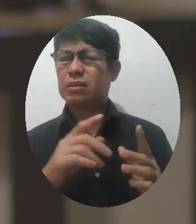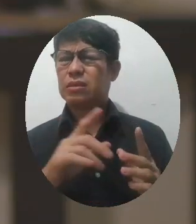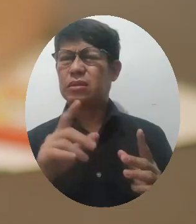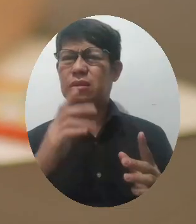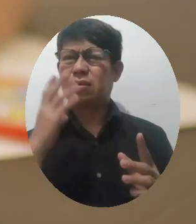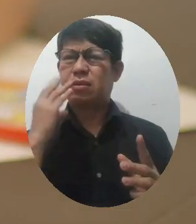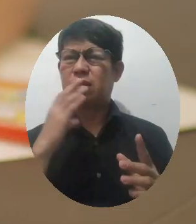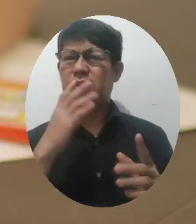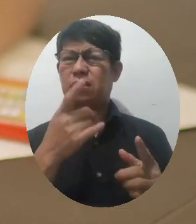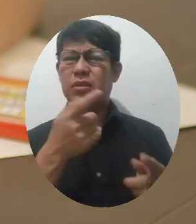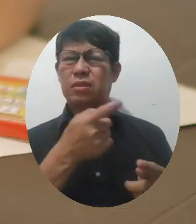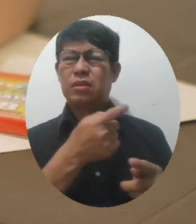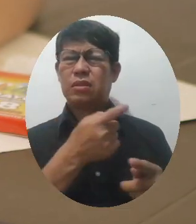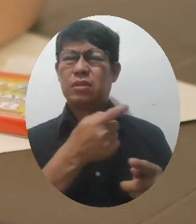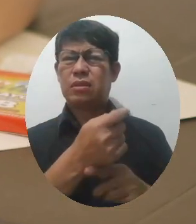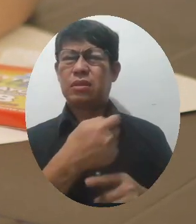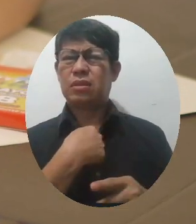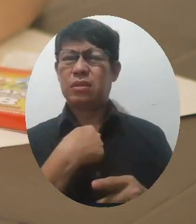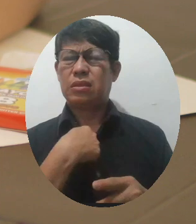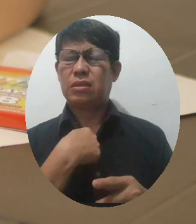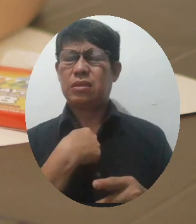bahay. Sabi niya sa akin,